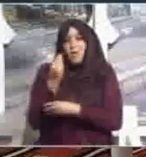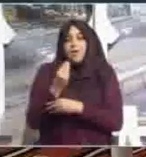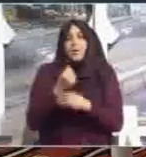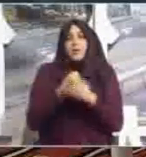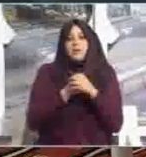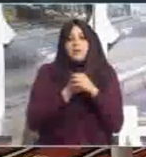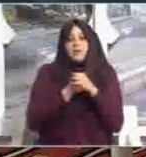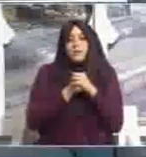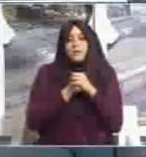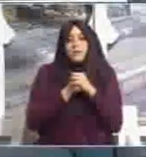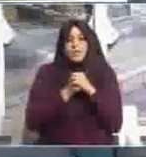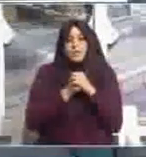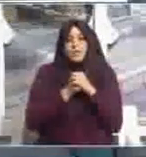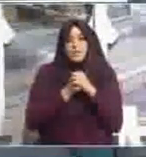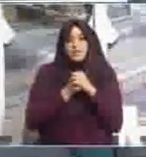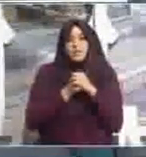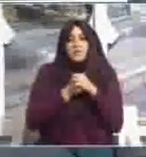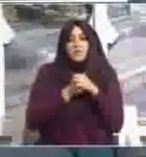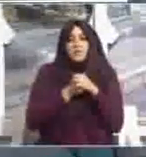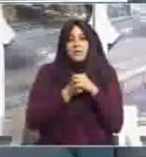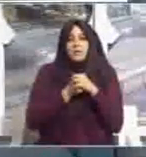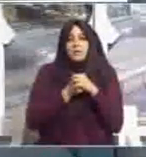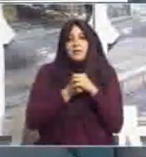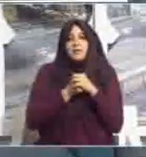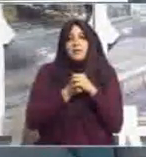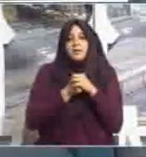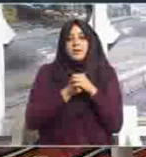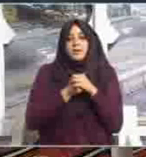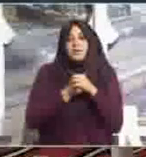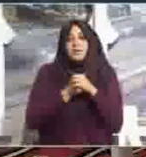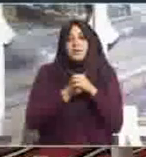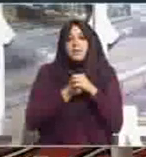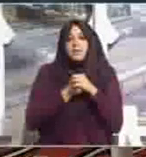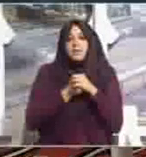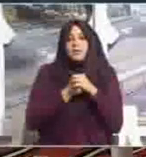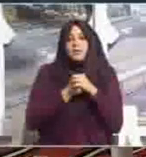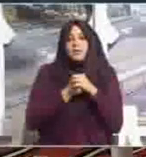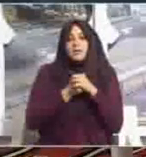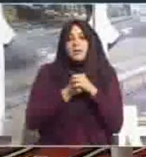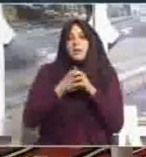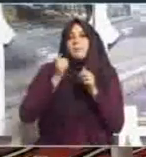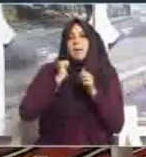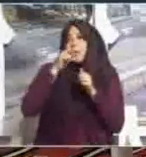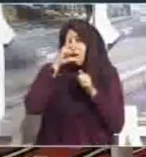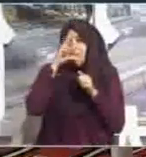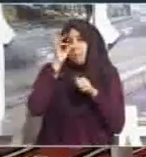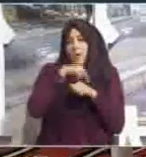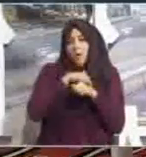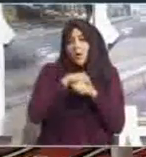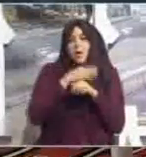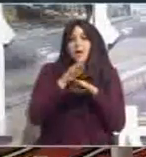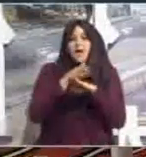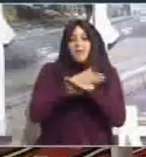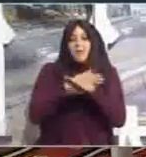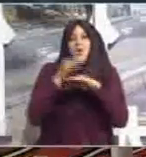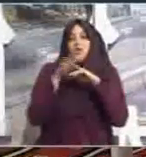يماك توفات قبل باباك ولا لا ها قبل الزوج تاعها توفات هي قبل الزوج تاعها